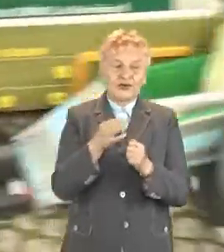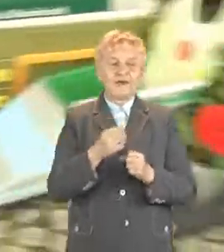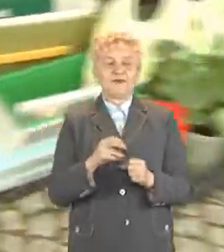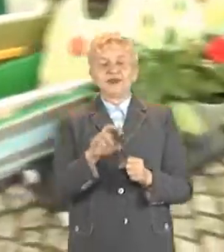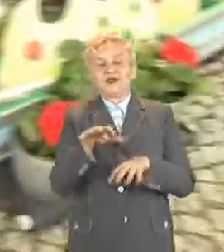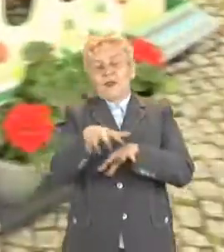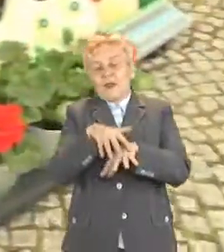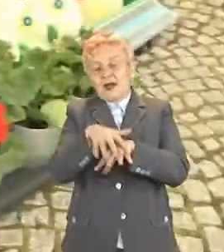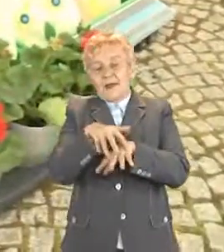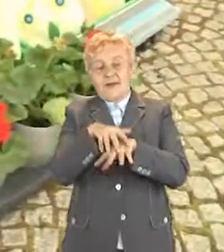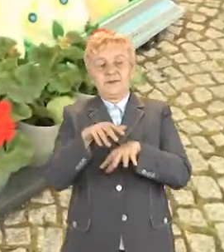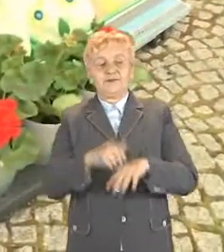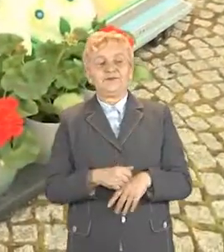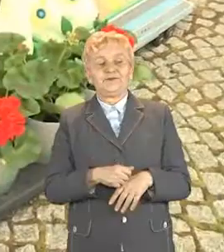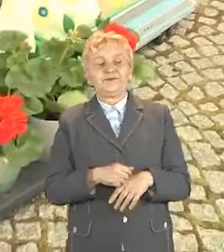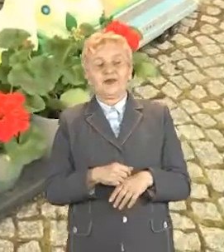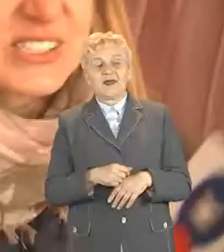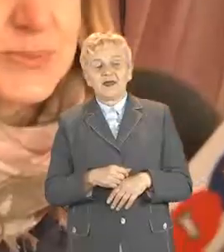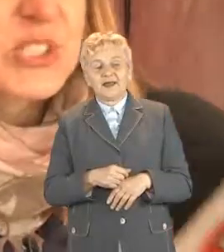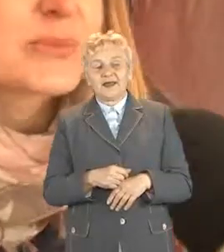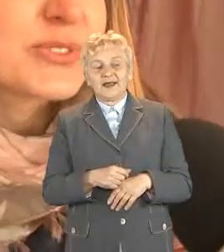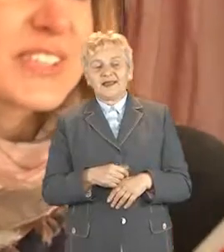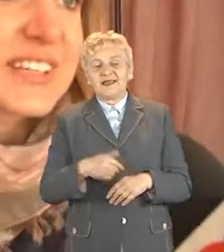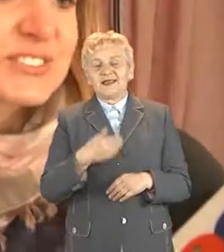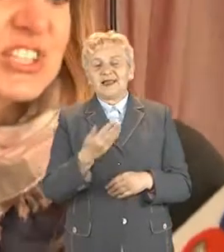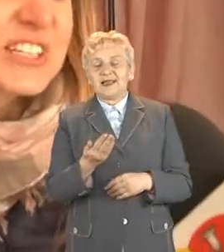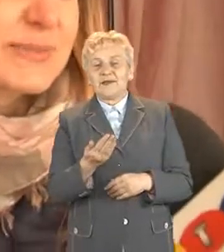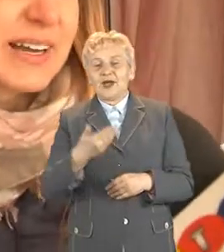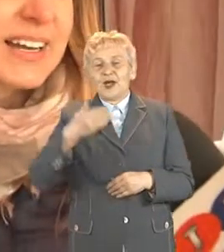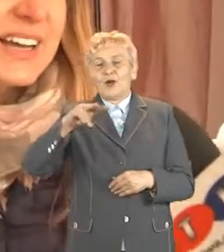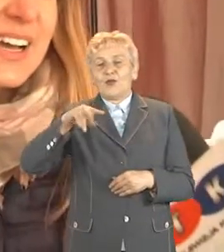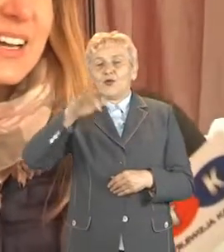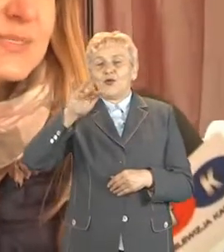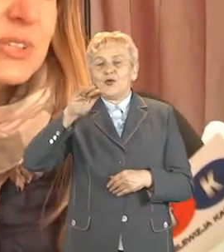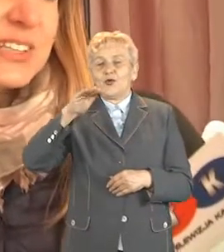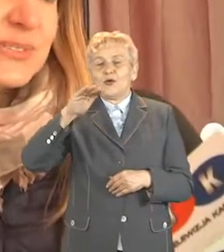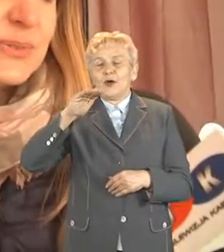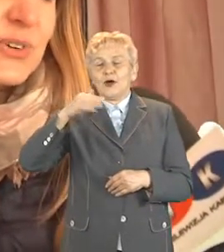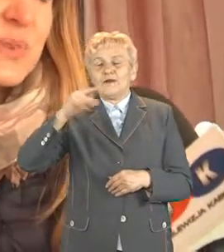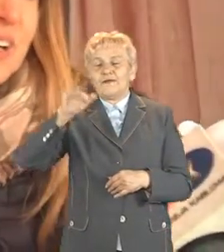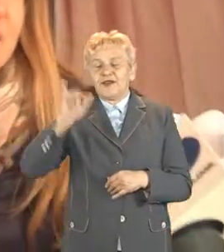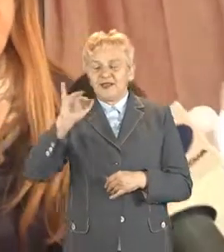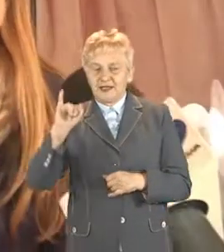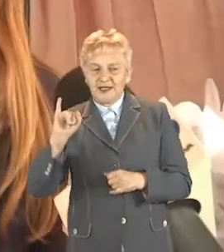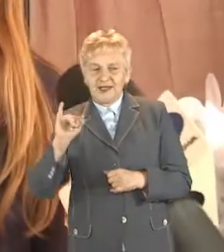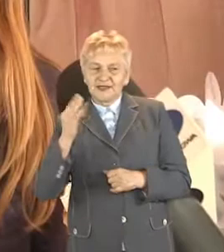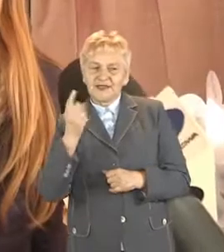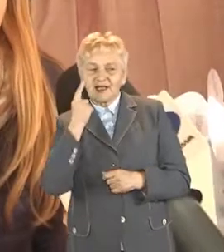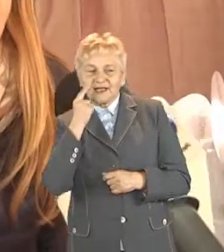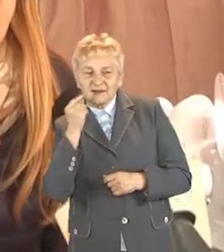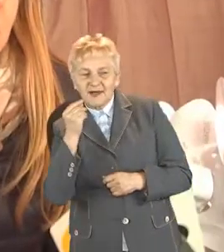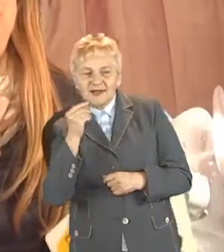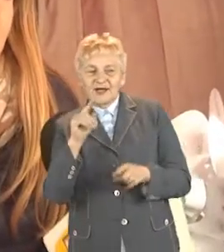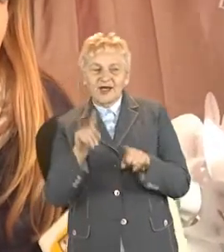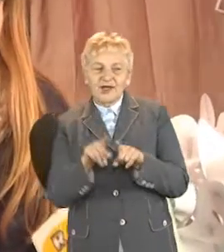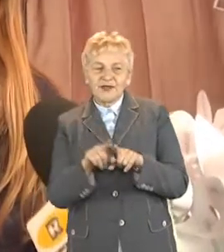tkane, stolarskie. Proponujemy nasze pyszne muffinki w czterech smakach, lemoniadę domową. Mamy też do sprzedania